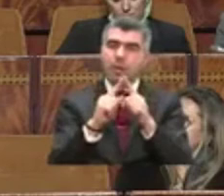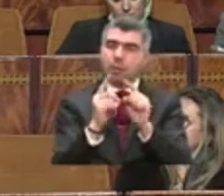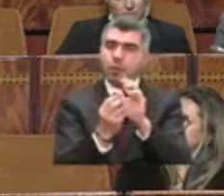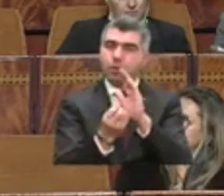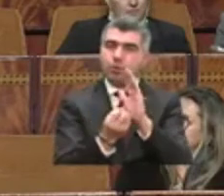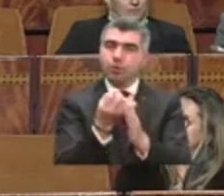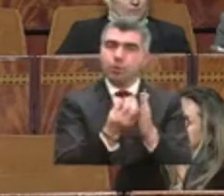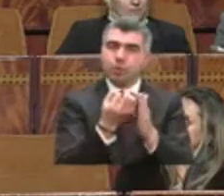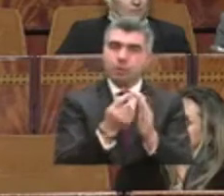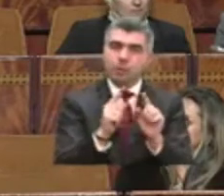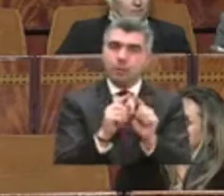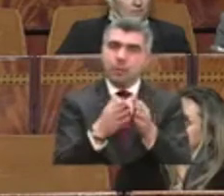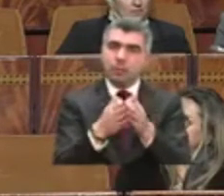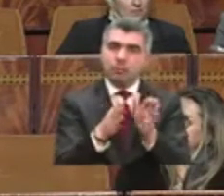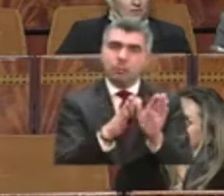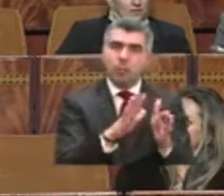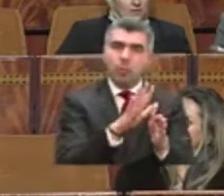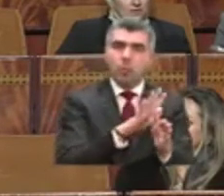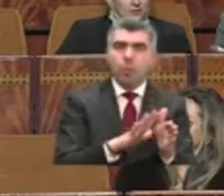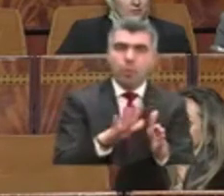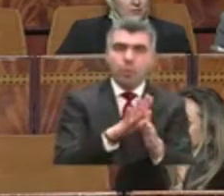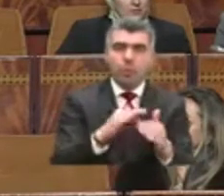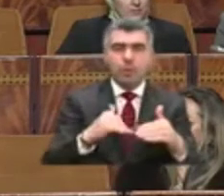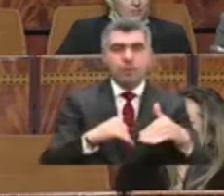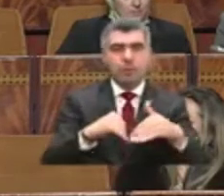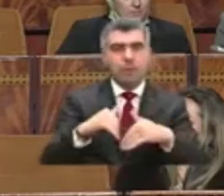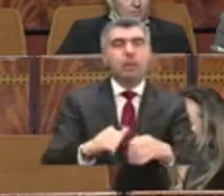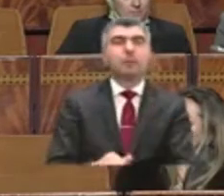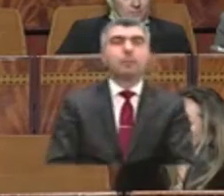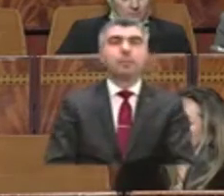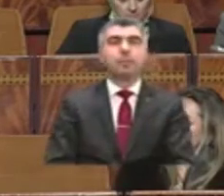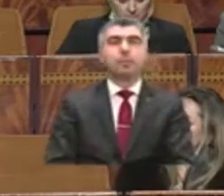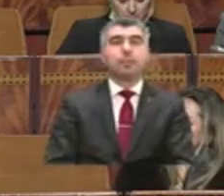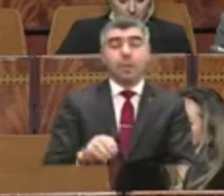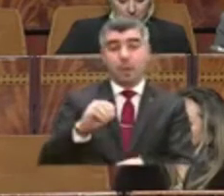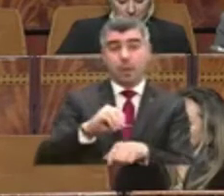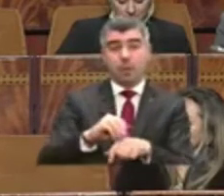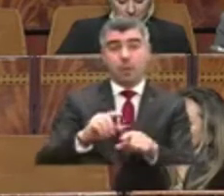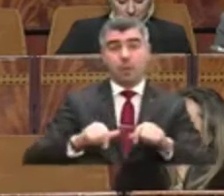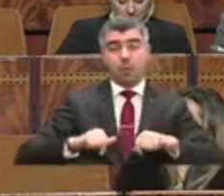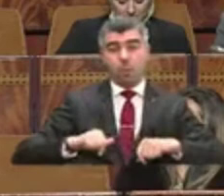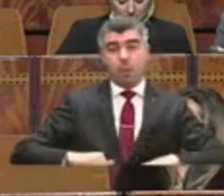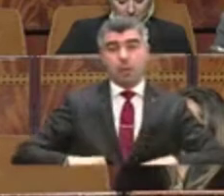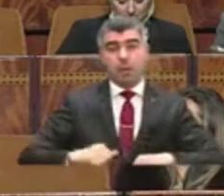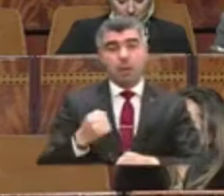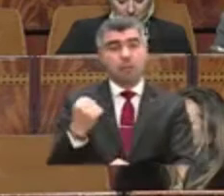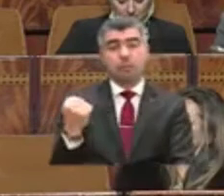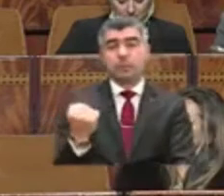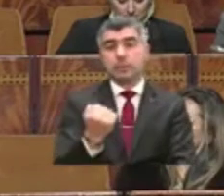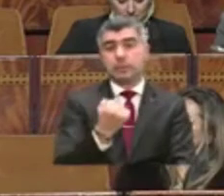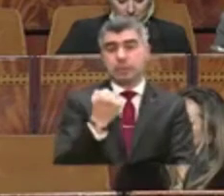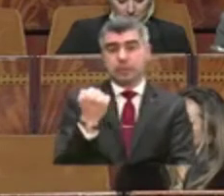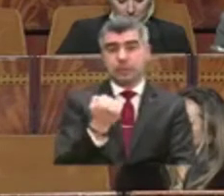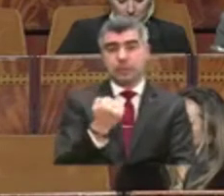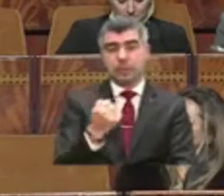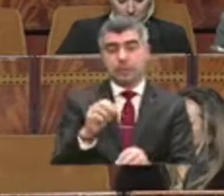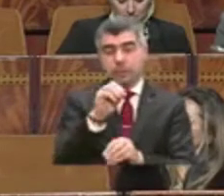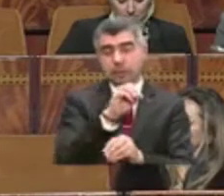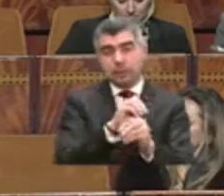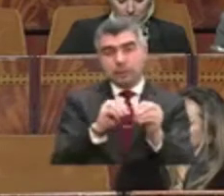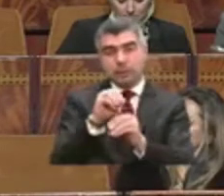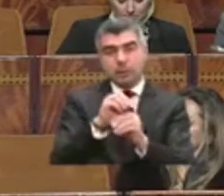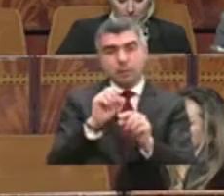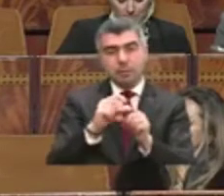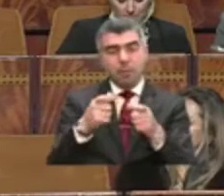تم فتحها. كما نود السيد الوزير الإشارة إلى أن الوزارة تعرف بعد البطء في تنفيذ عملية الصيانة والتوسعة